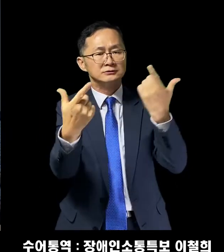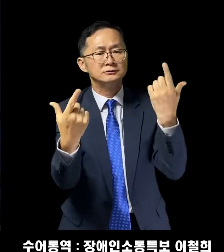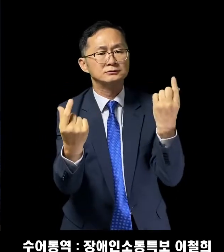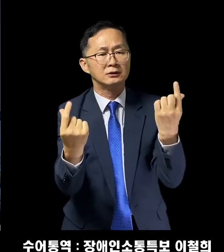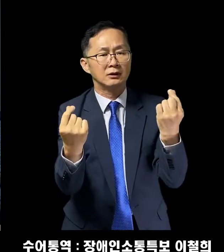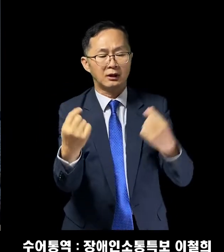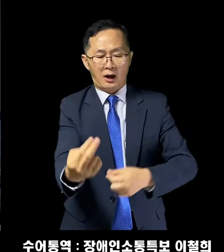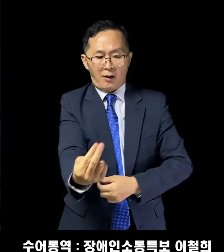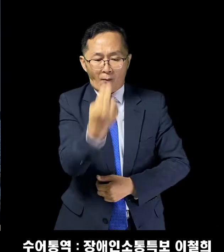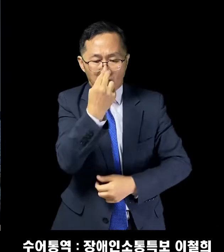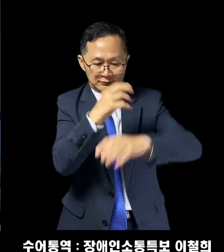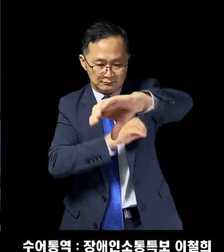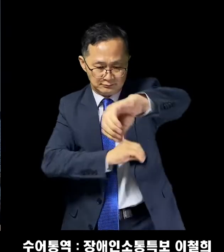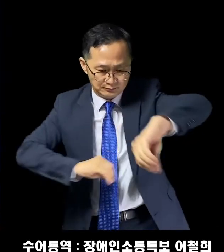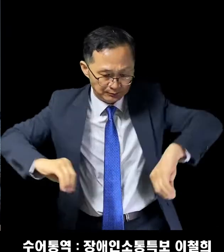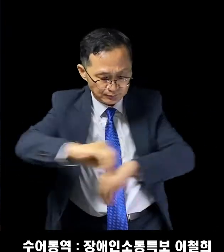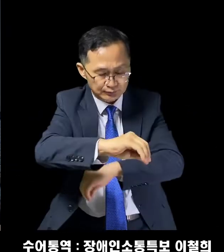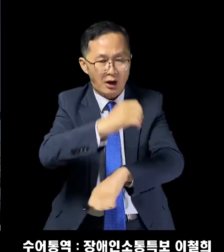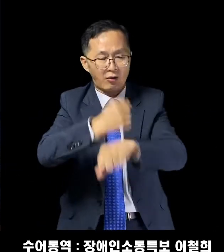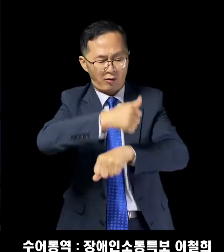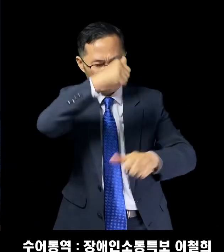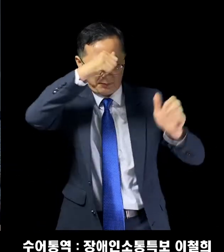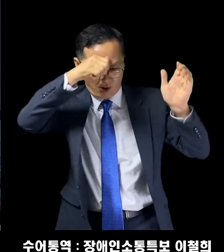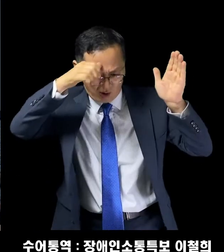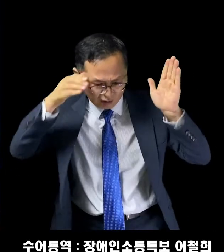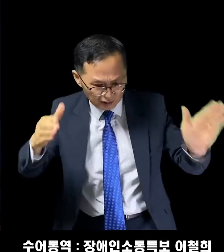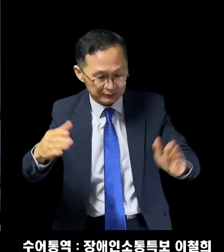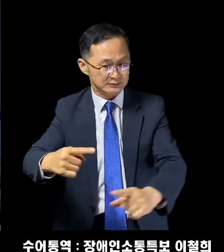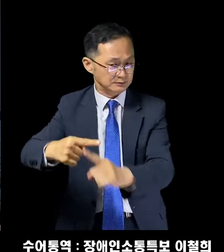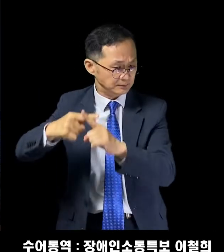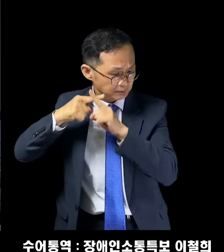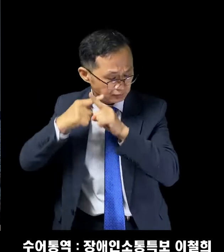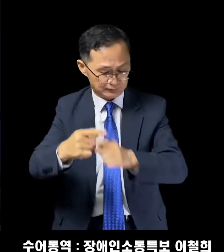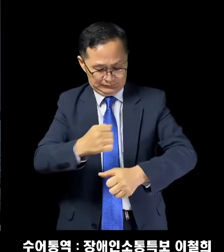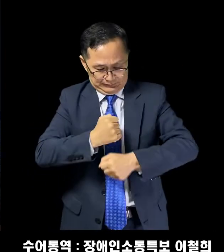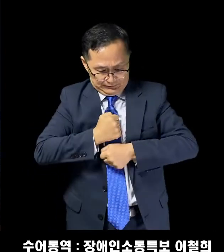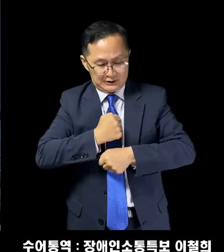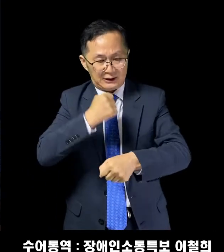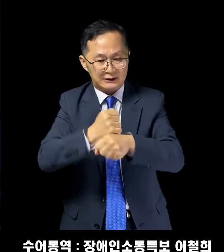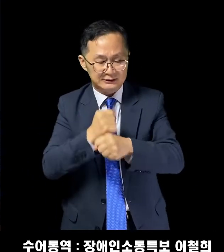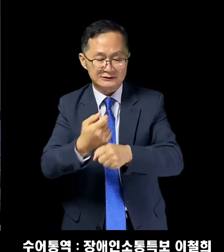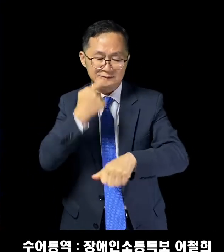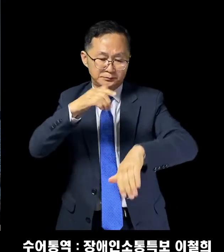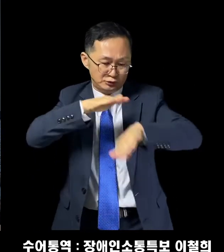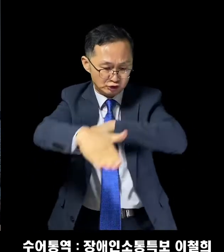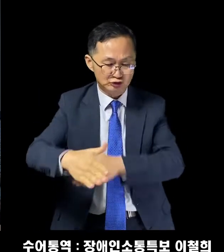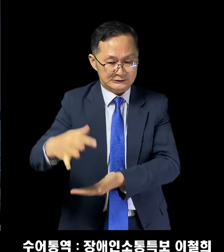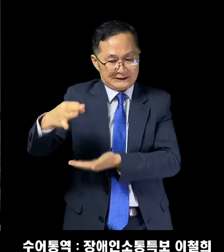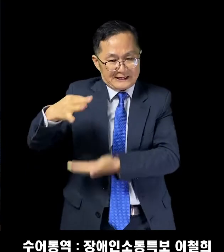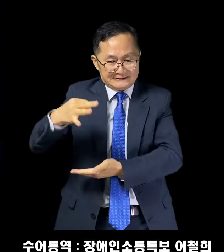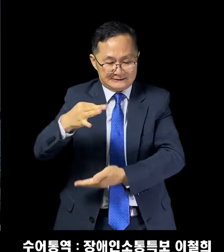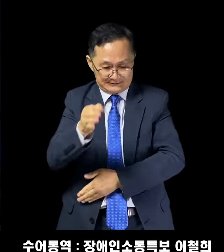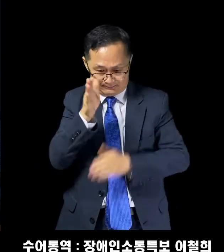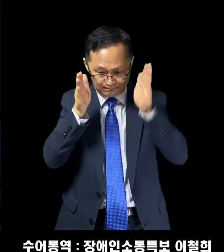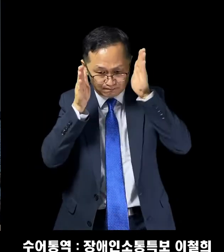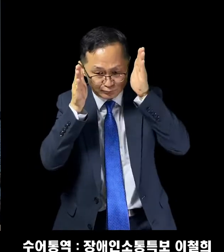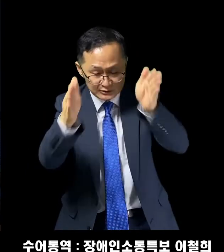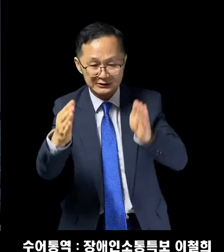맞바꾸거나 평생을 걸고 지키고자 했던 민주주의의 가치를 지향하는 것이 민주당의 정신입니다